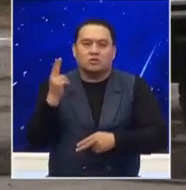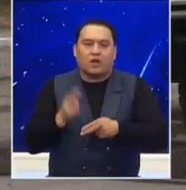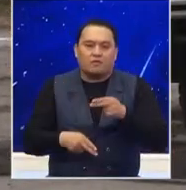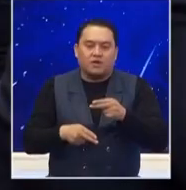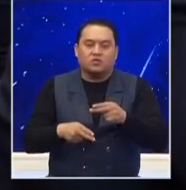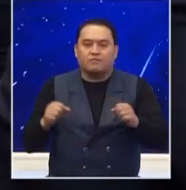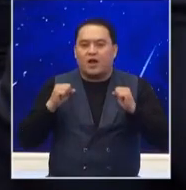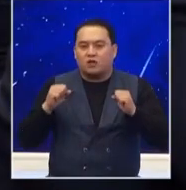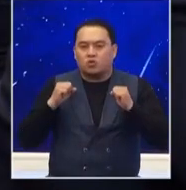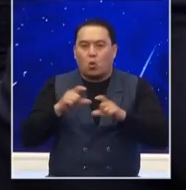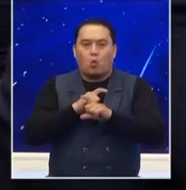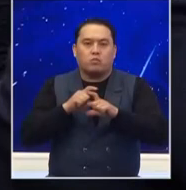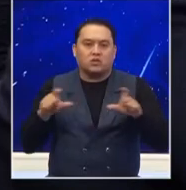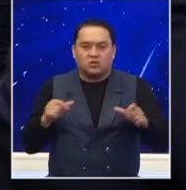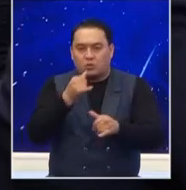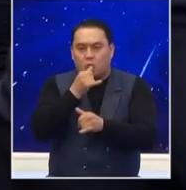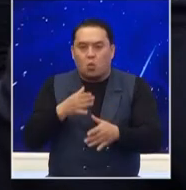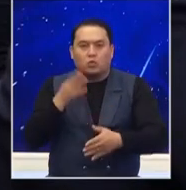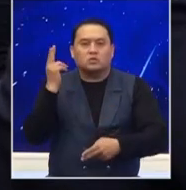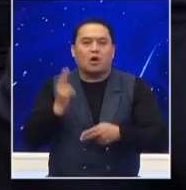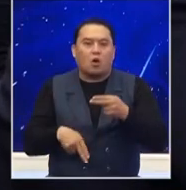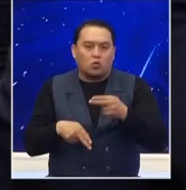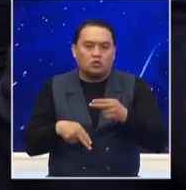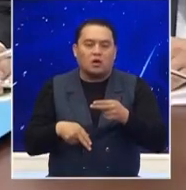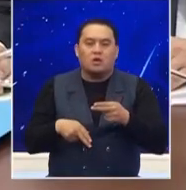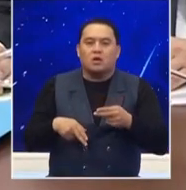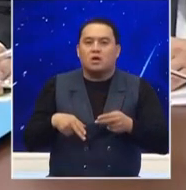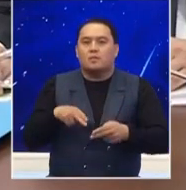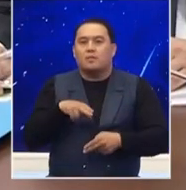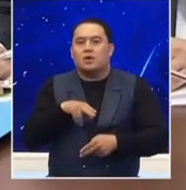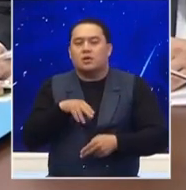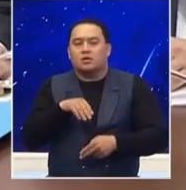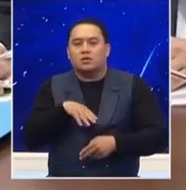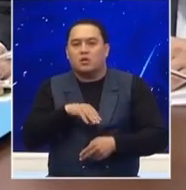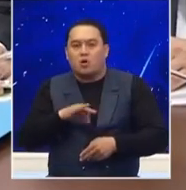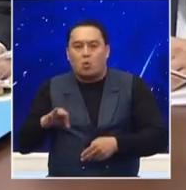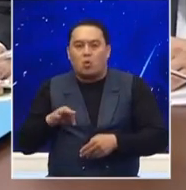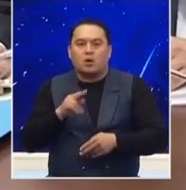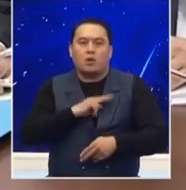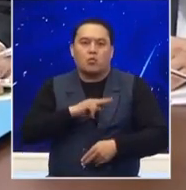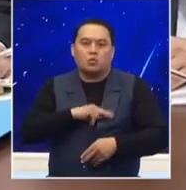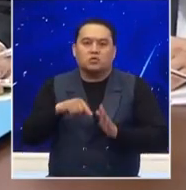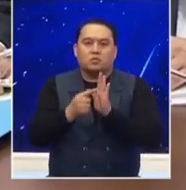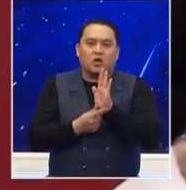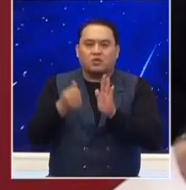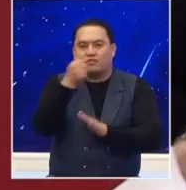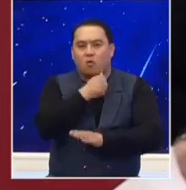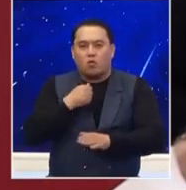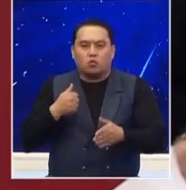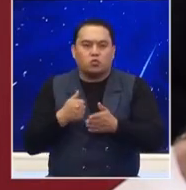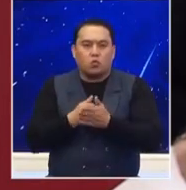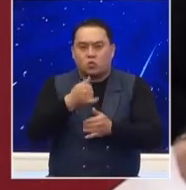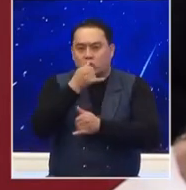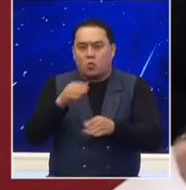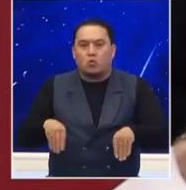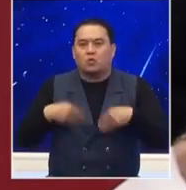строительство физкультурно-оздоровительного комплекса. По словам ответственных лиц, недобросовестный подрядчик ведет работу с 2017 года, однако до сих пор